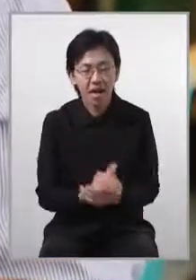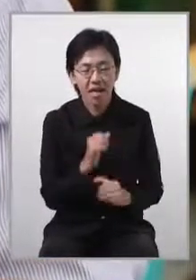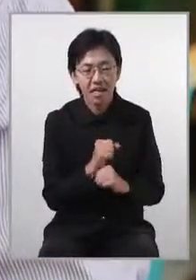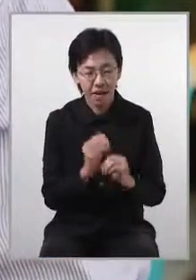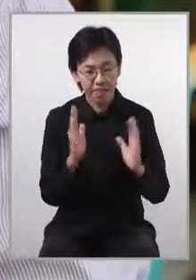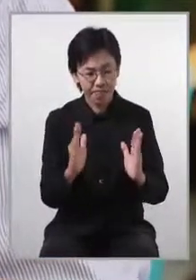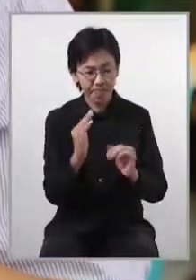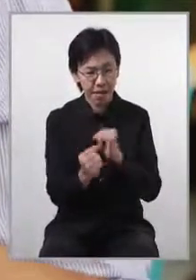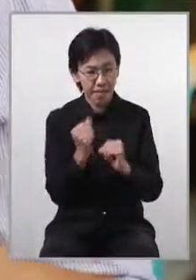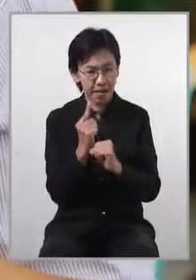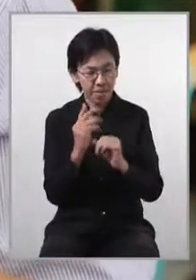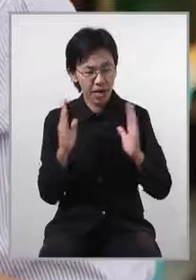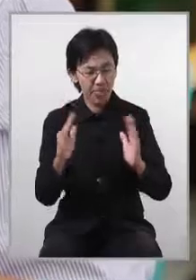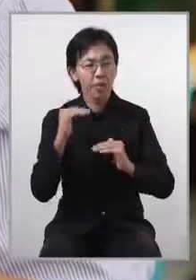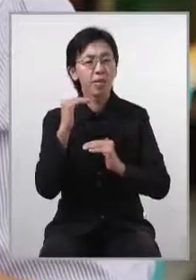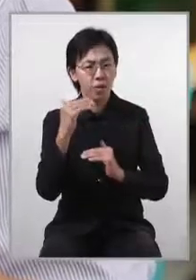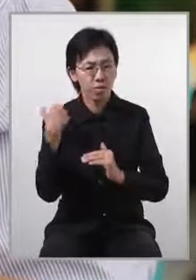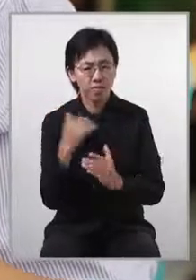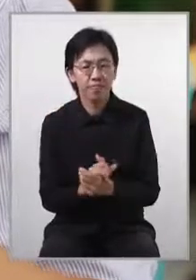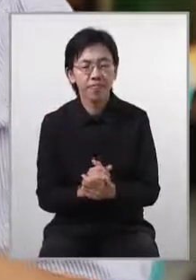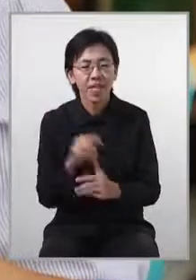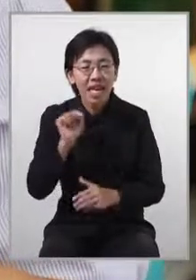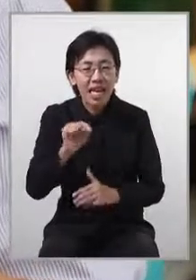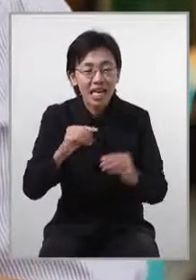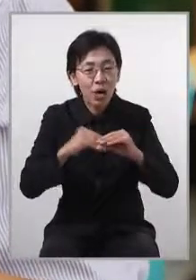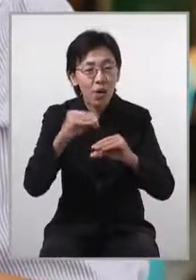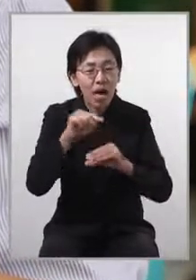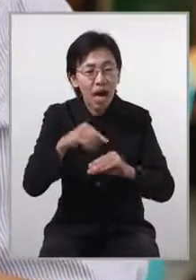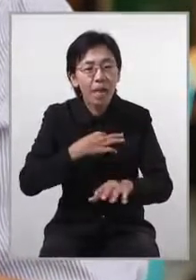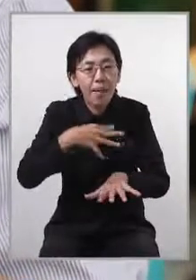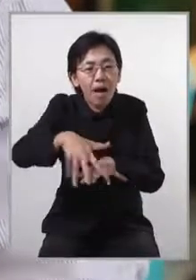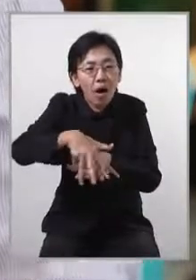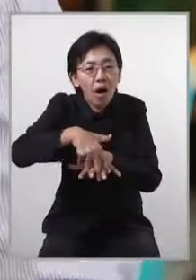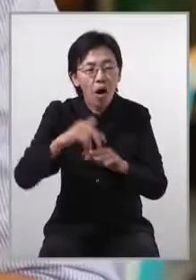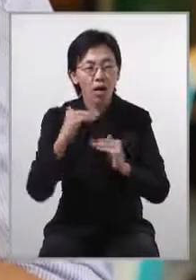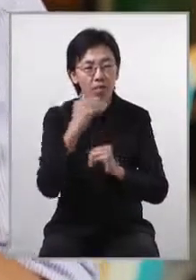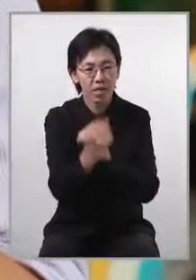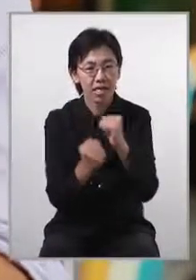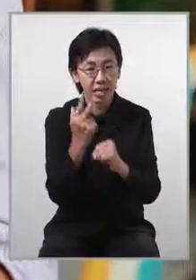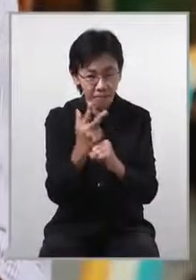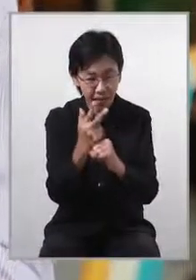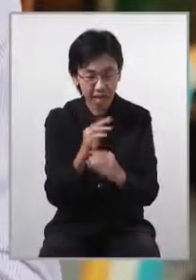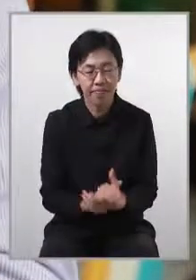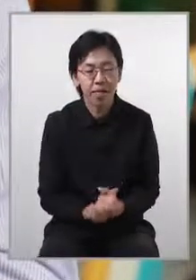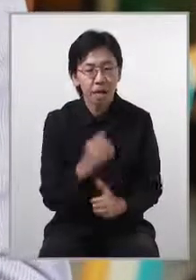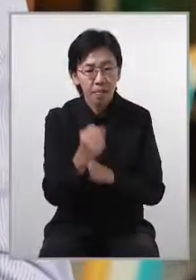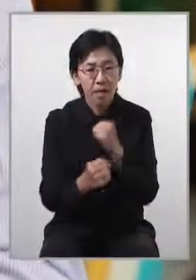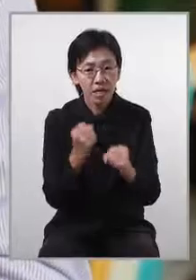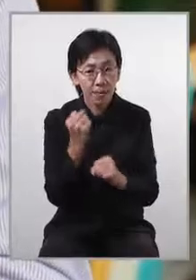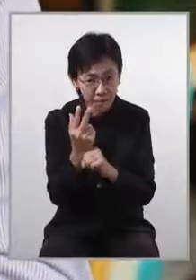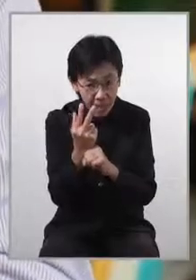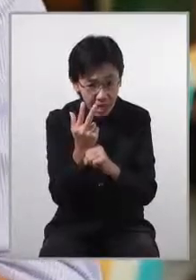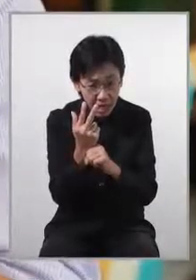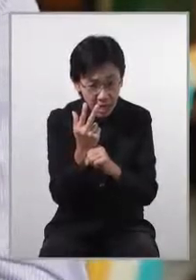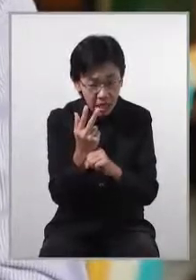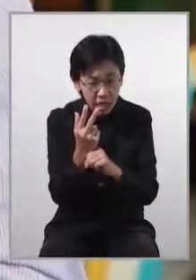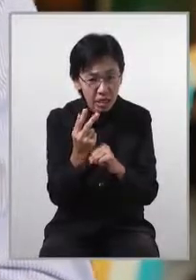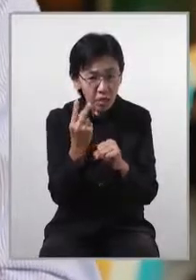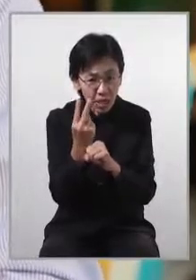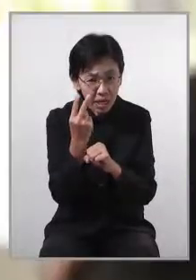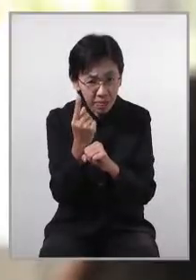า ใช่ครับ เช่นโครงการนี้เขาก็ตั้งเป้าไว้ที่3ปี ครับผม หลังจากนั้นก็คือให้เราในฐานะคนท้องถิ่นเนี่ยด